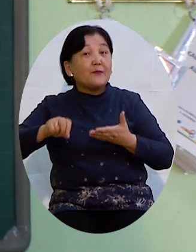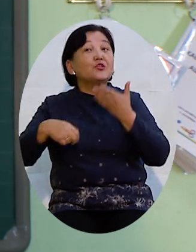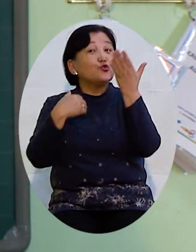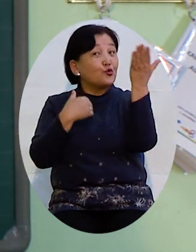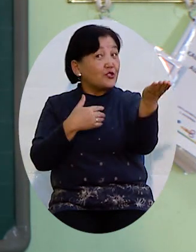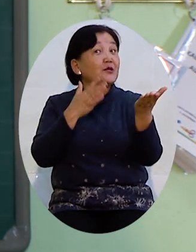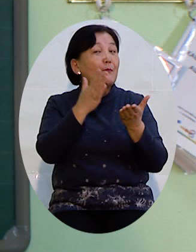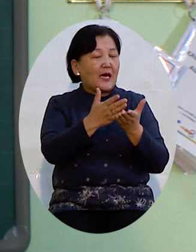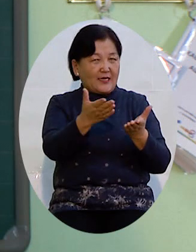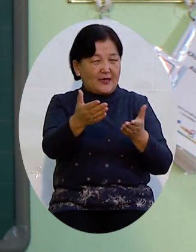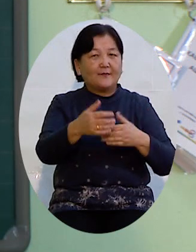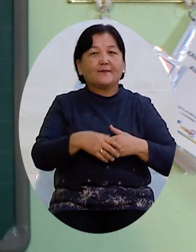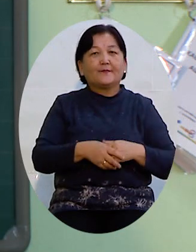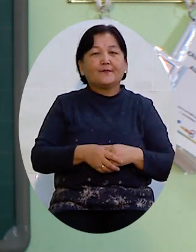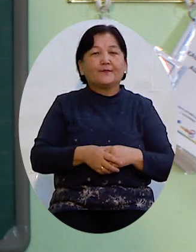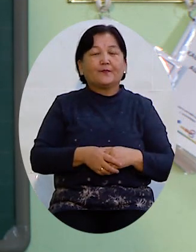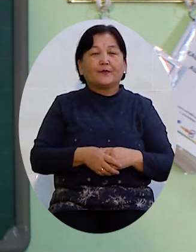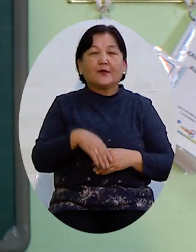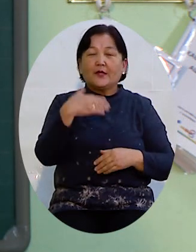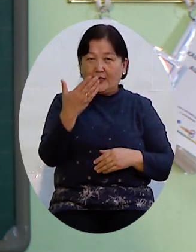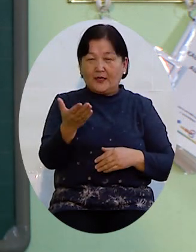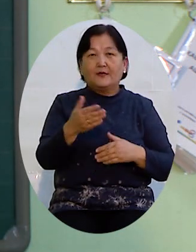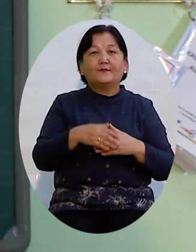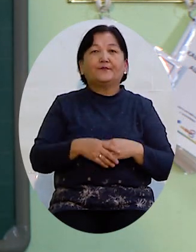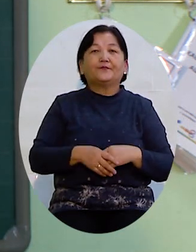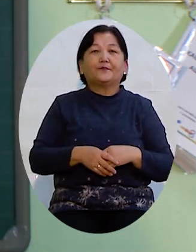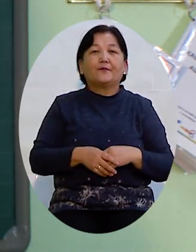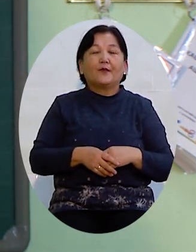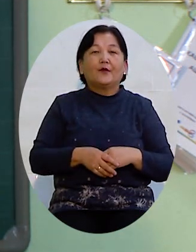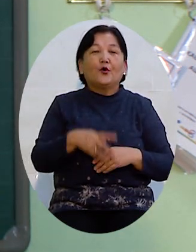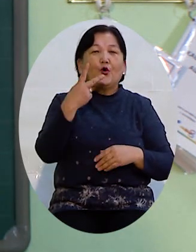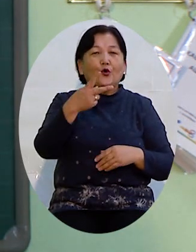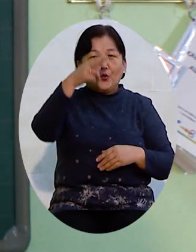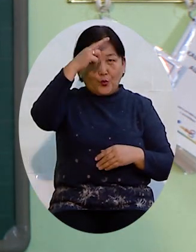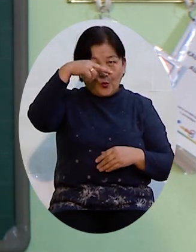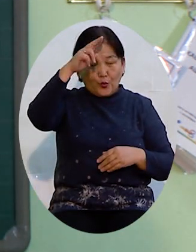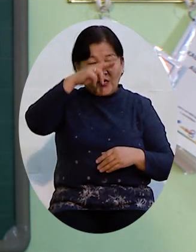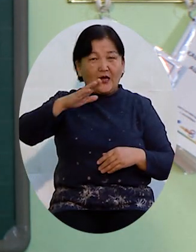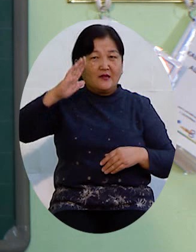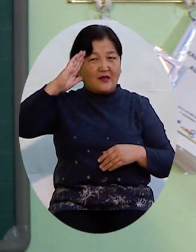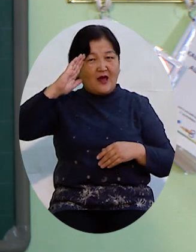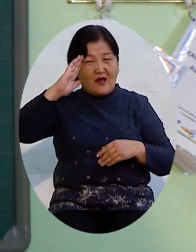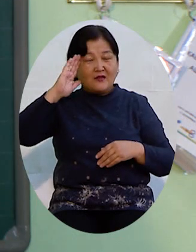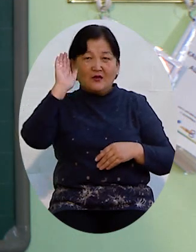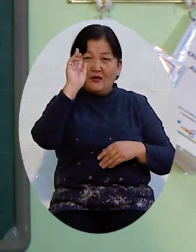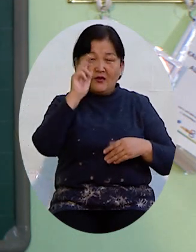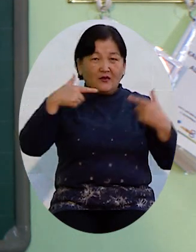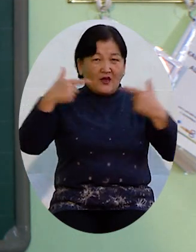уншигчдийн хүртэл болгосон ийм түүхтэй зохиол байх нэ. За тэгэхээр энэ хоёр